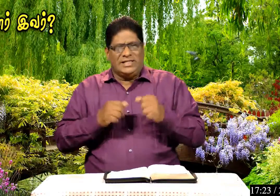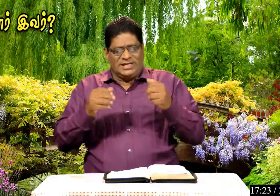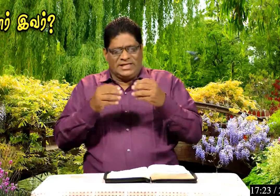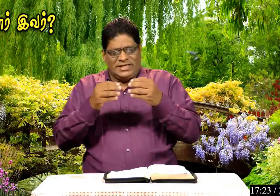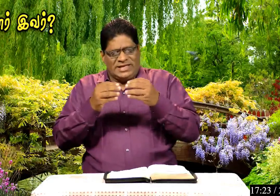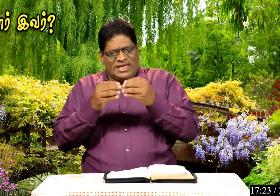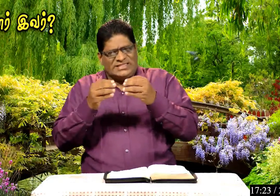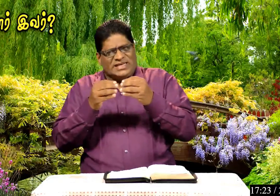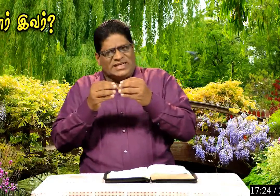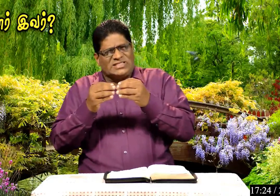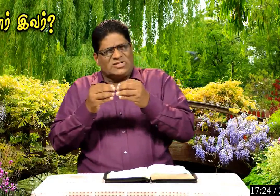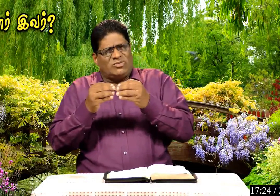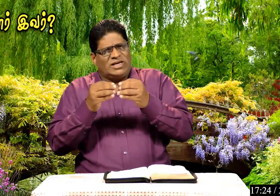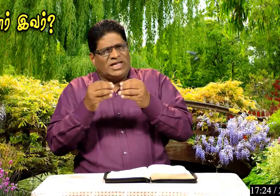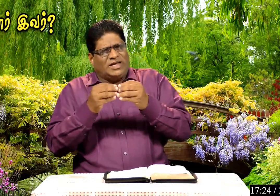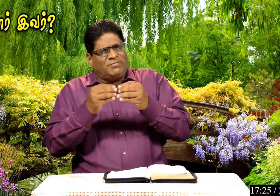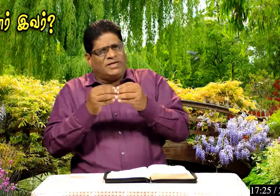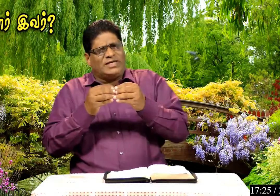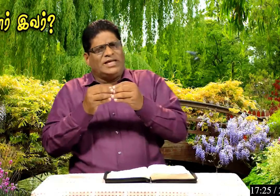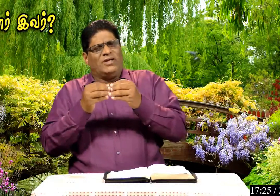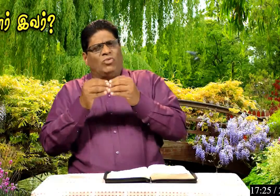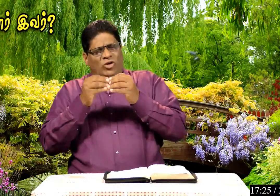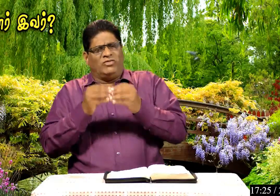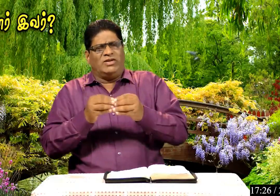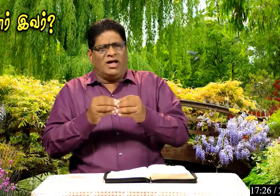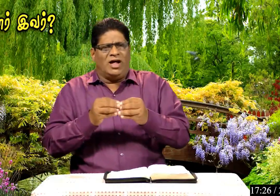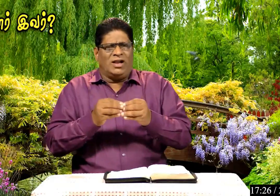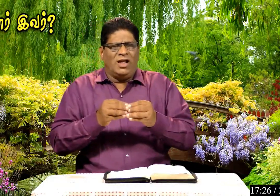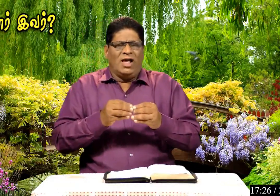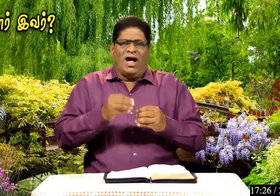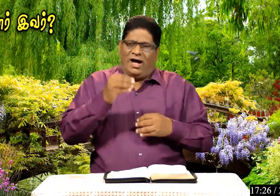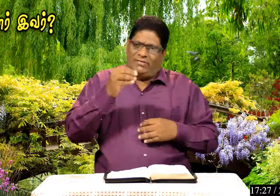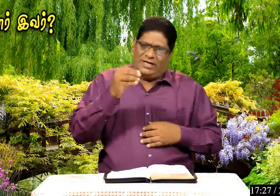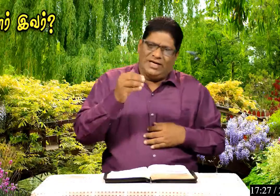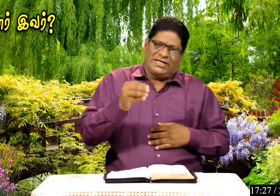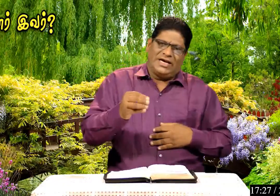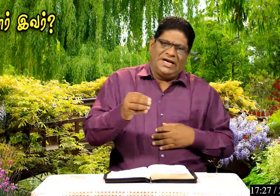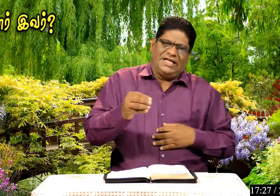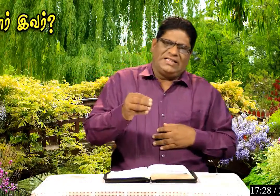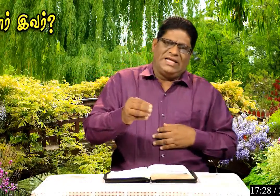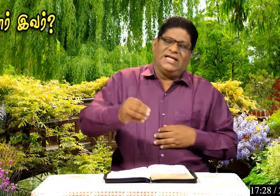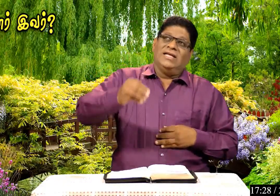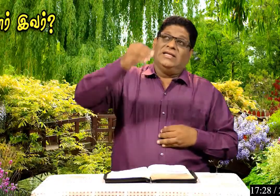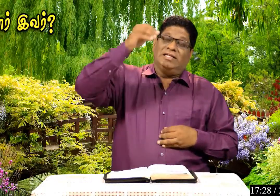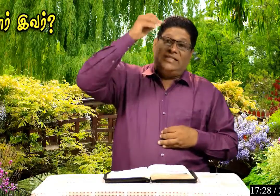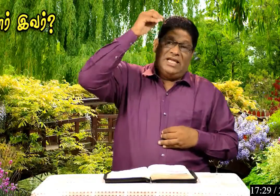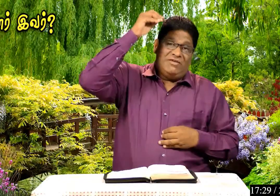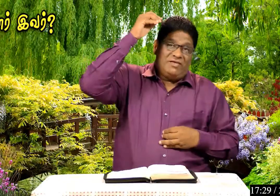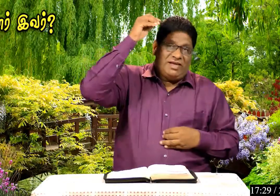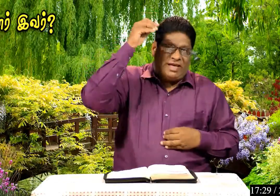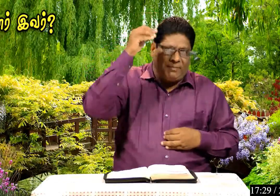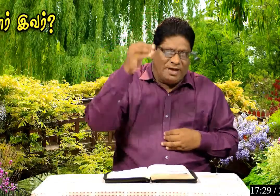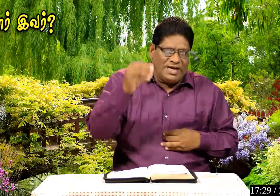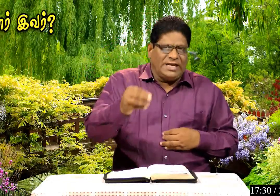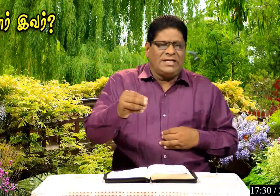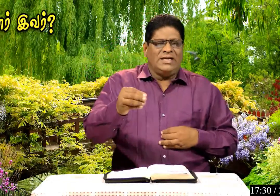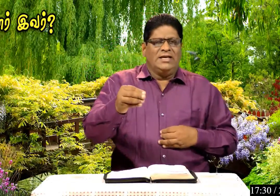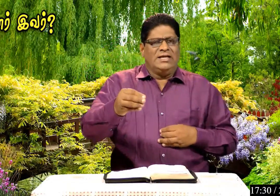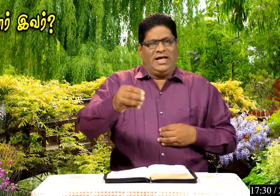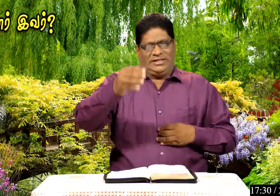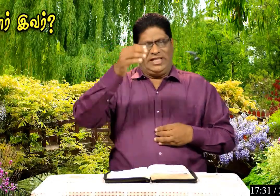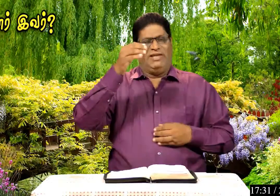இது இயேசு கிறிஸ்துவுடன் ஏற்பட்ட உறவினால் அவர்களுக்கு கிடைத்த தெய்வீக